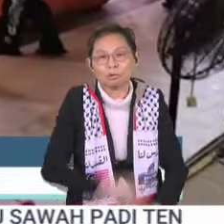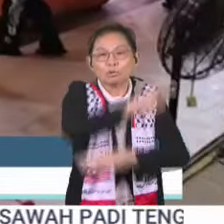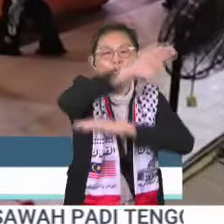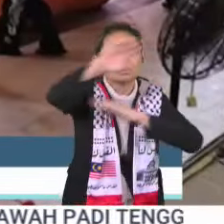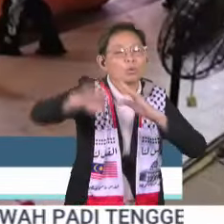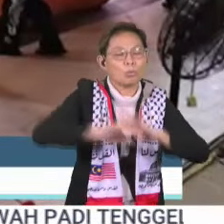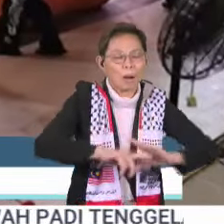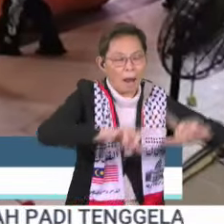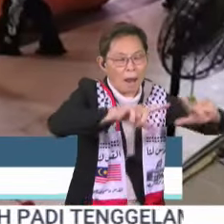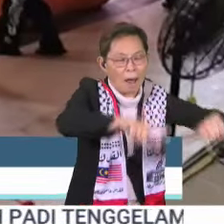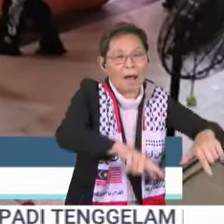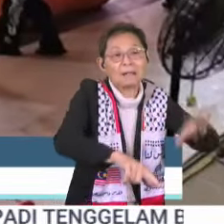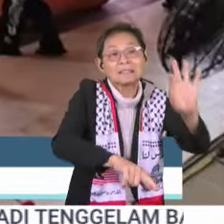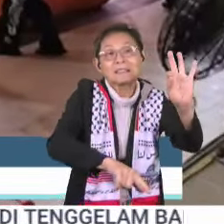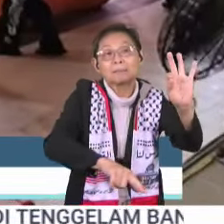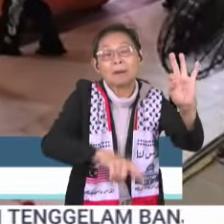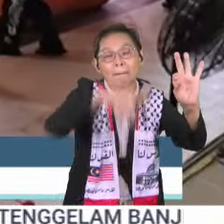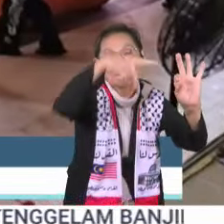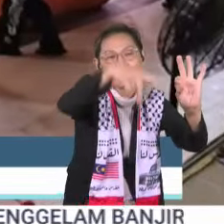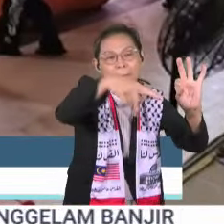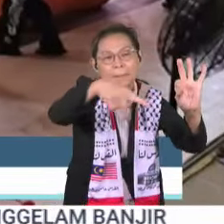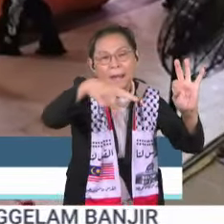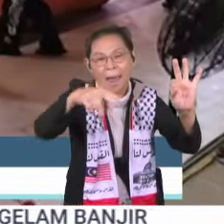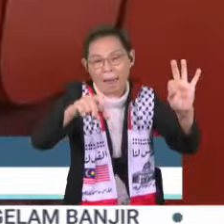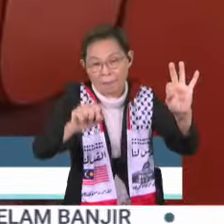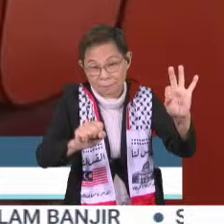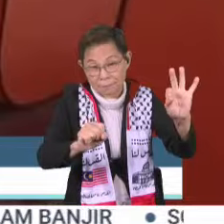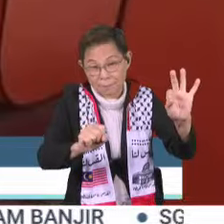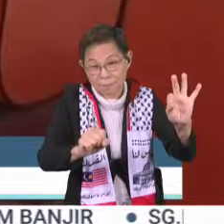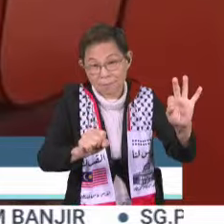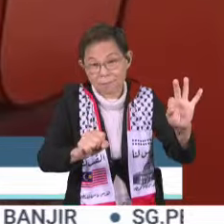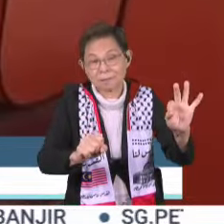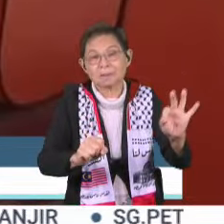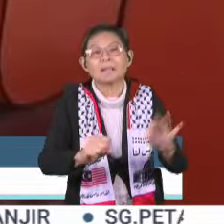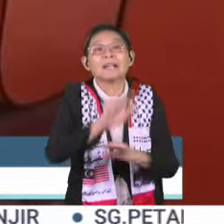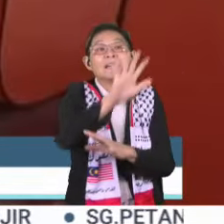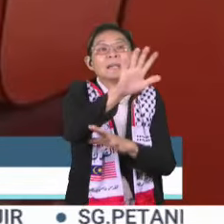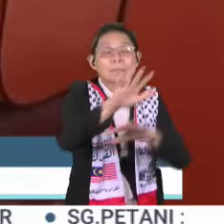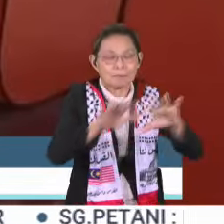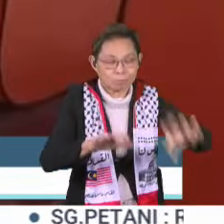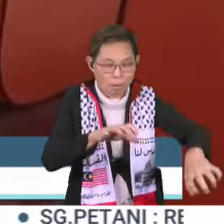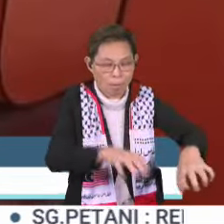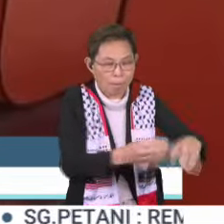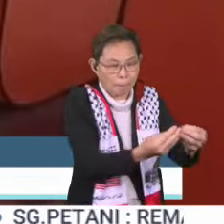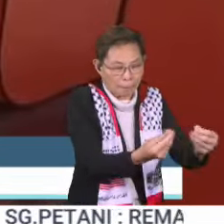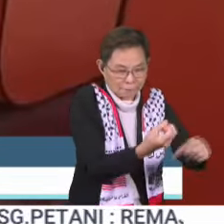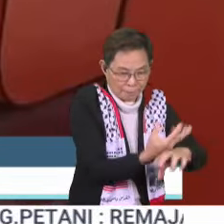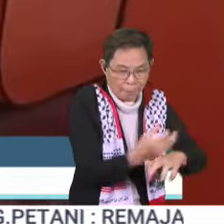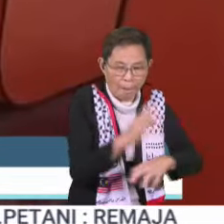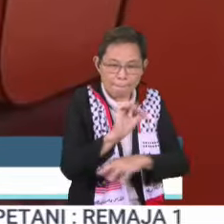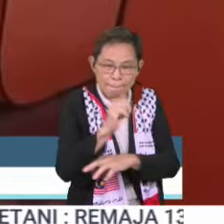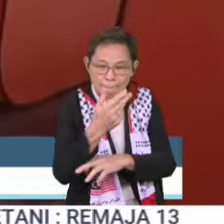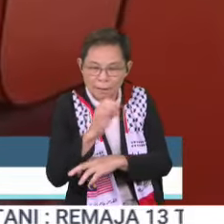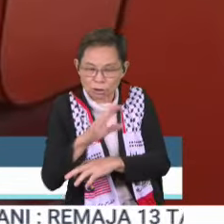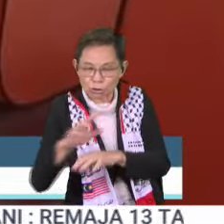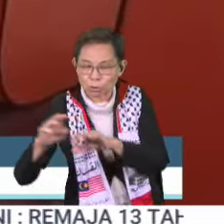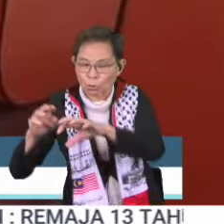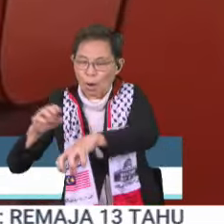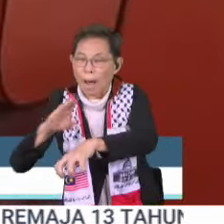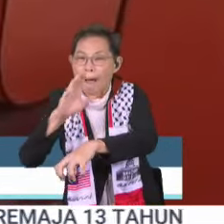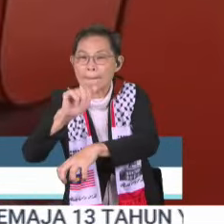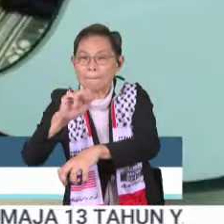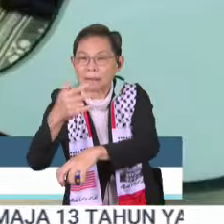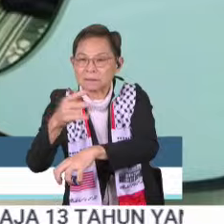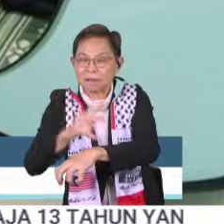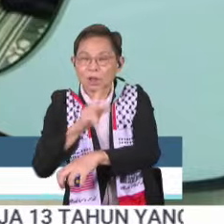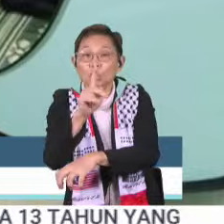Kesemua mereka ditempatkan di 9 pusat pembinaan sementara PPS membabitkan 5 daerah iaitu Pasir Mas, Bacok, Macang, Kota Baru